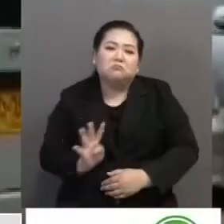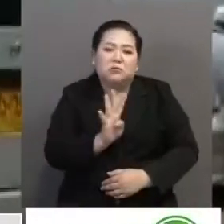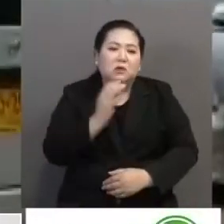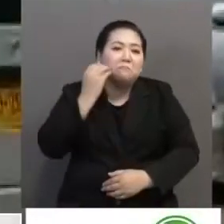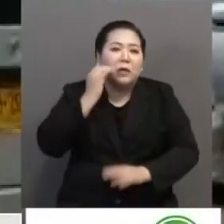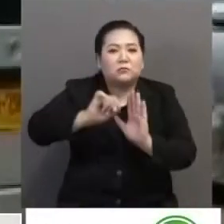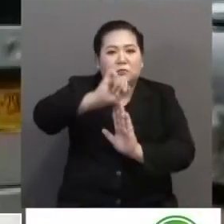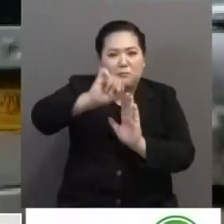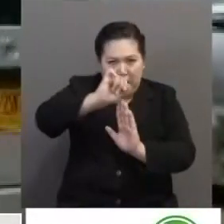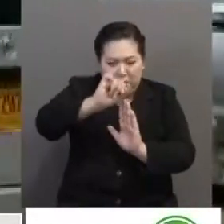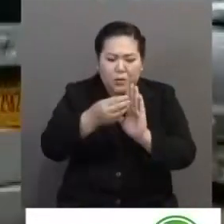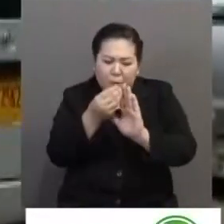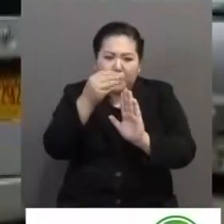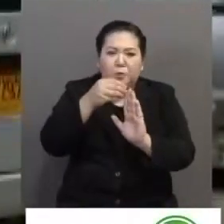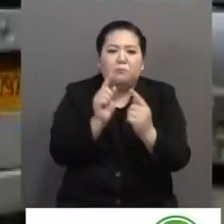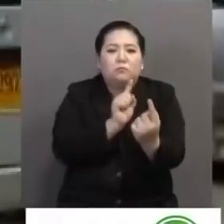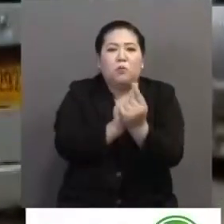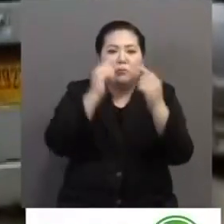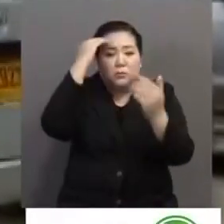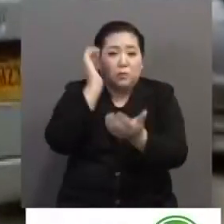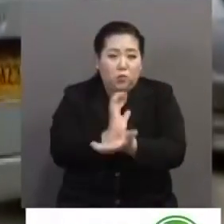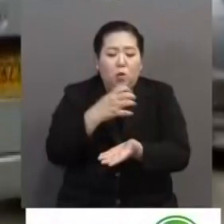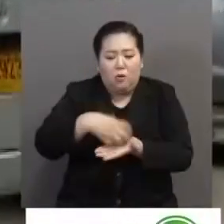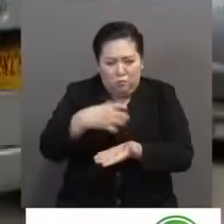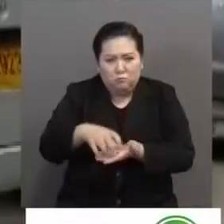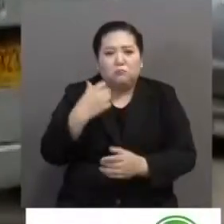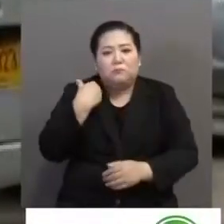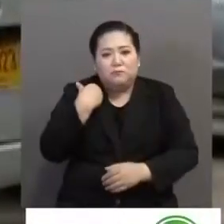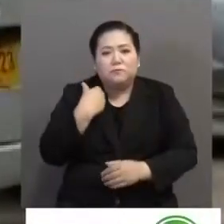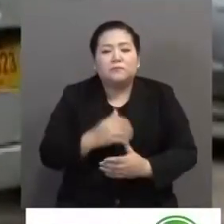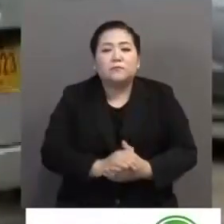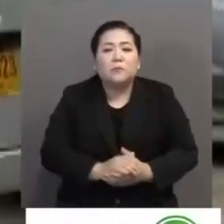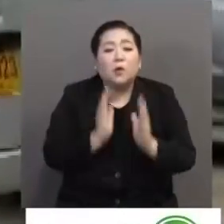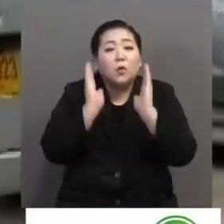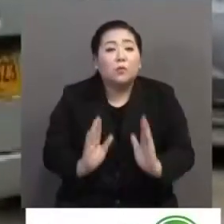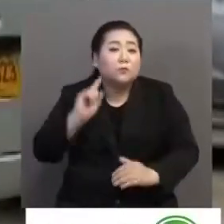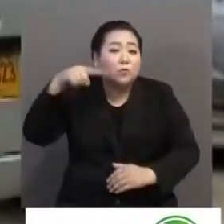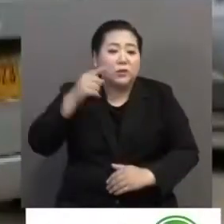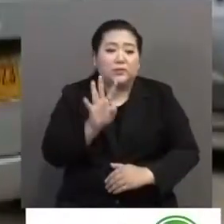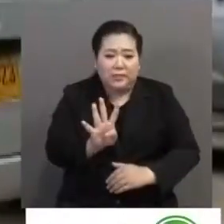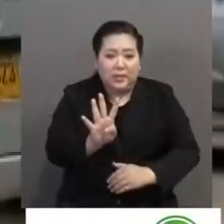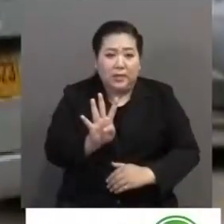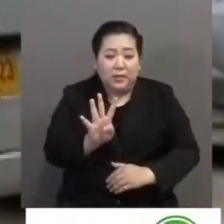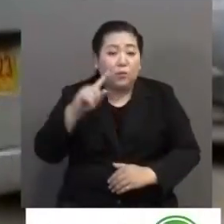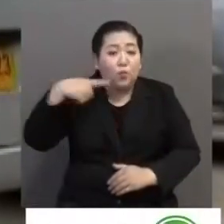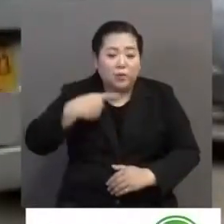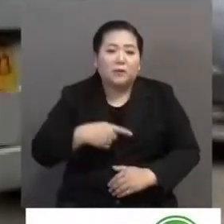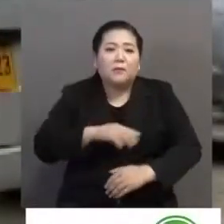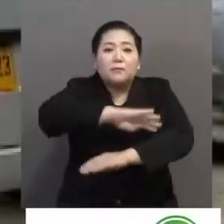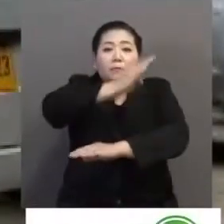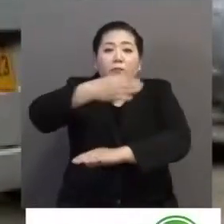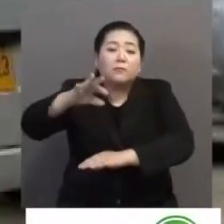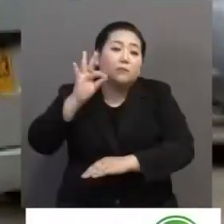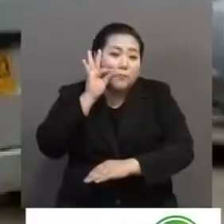ดเชียงใหม่เข้าให้ปากคำกับตำรวจเพิ่มเติมในเรื่องนี้ด้วย ค่ะคือทางผู้เสียหายนะคะก็คือเป็นหญิงชาวเผ่าม้งอ